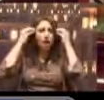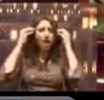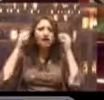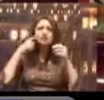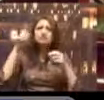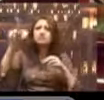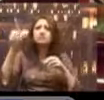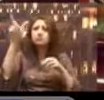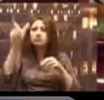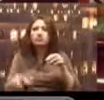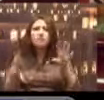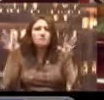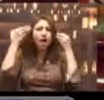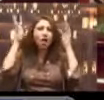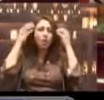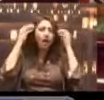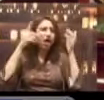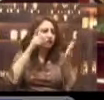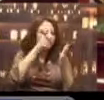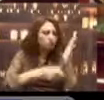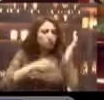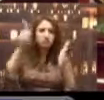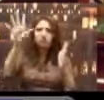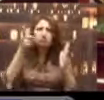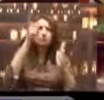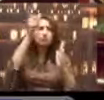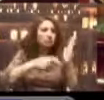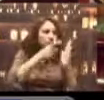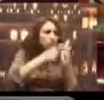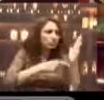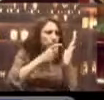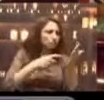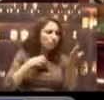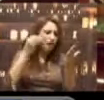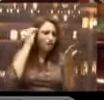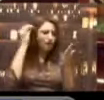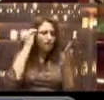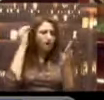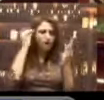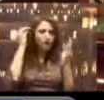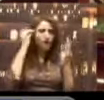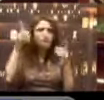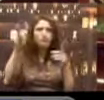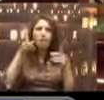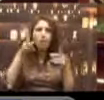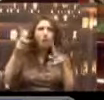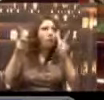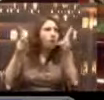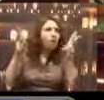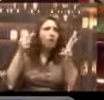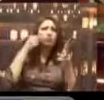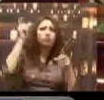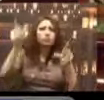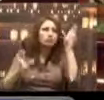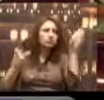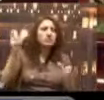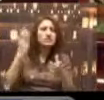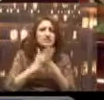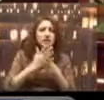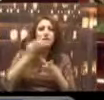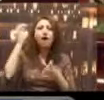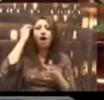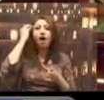بينهم، وعليا ان انا اتحرى الدقه في المعلومات دي على قد ما اقدر، لان طبعا ساعات الواحد برضو يعني ما شاء الله عندنا برضو